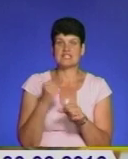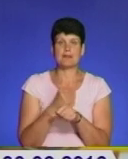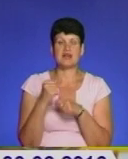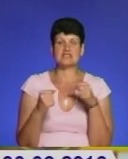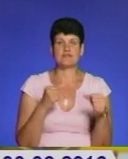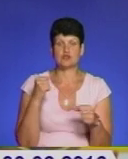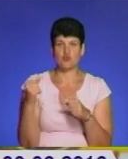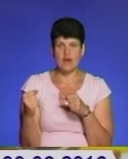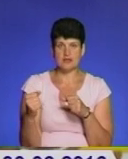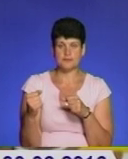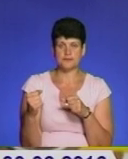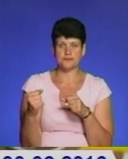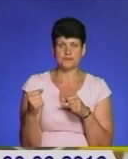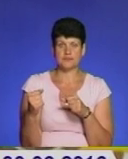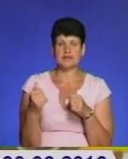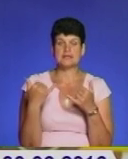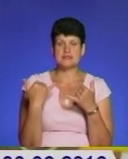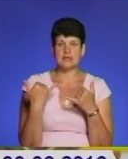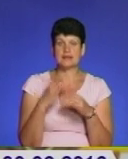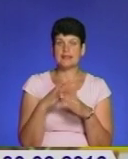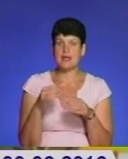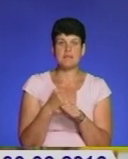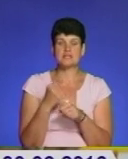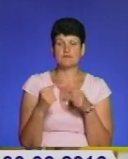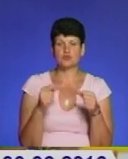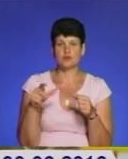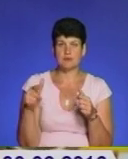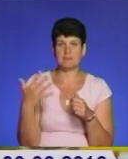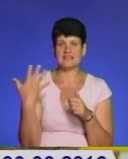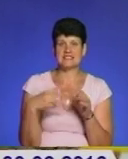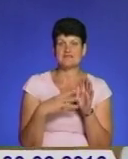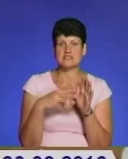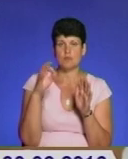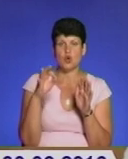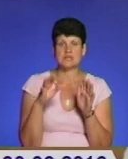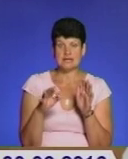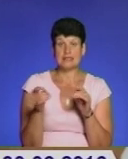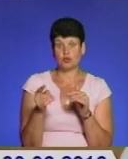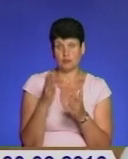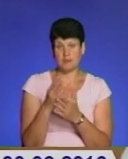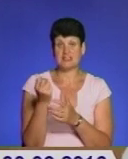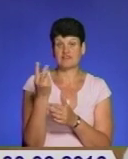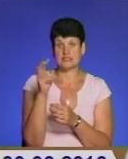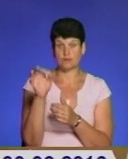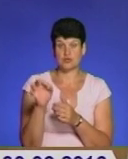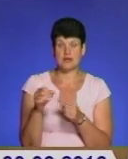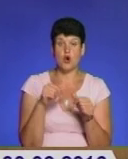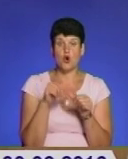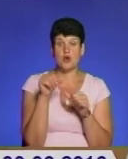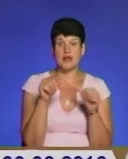непрацевлаштованого людей, які є працездатного віку, 58%, причому Тернопіль має 12%, деякі